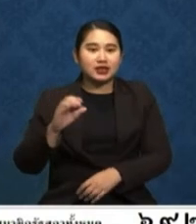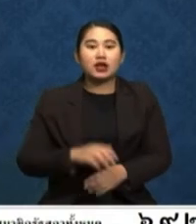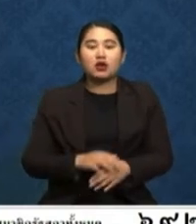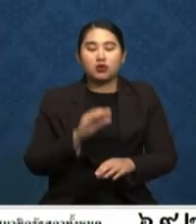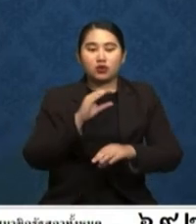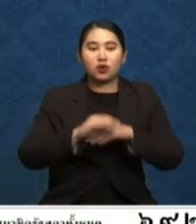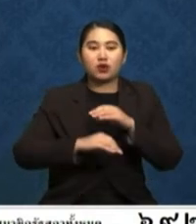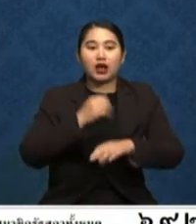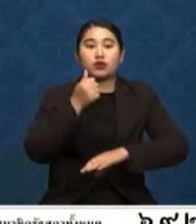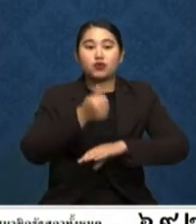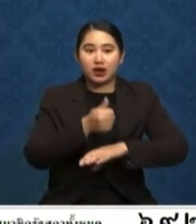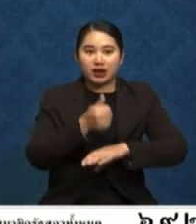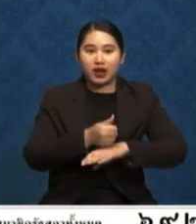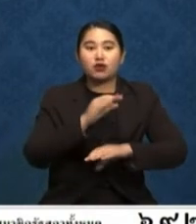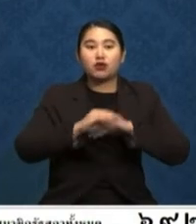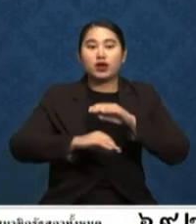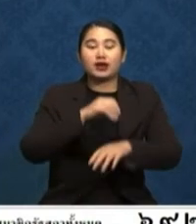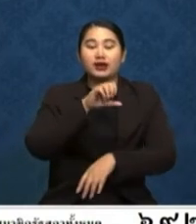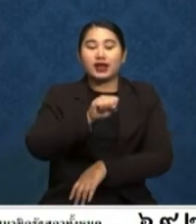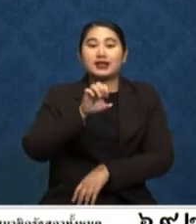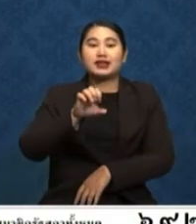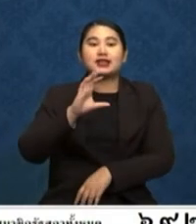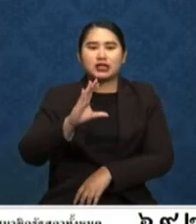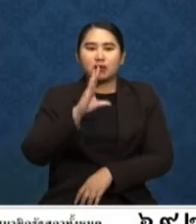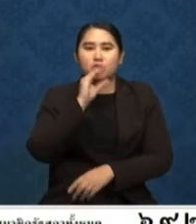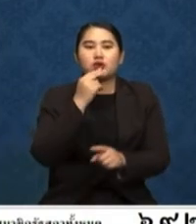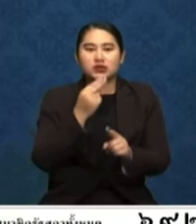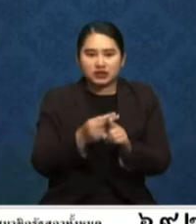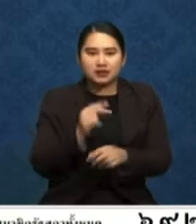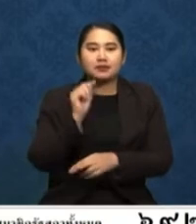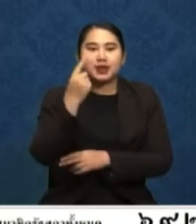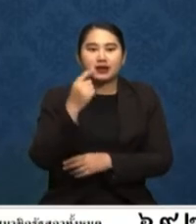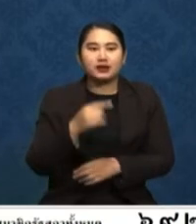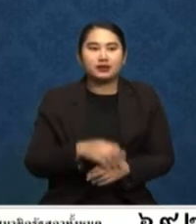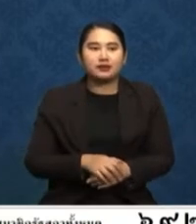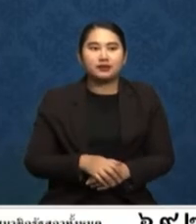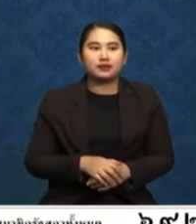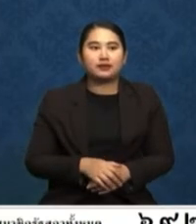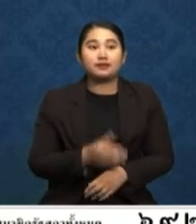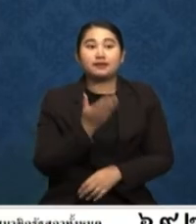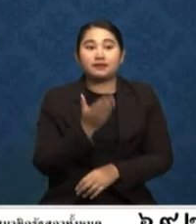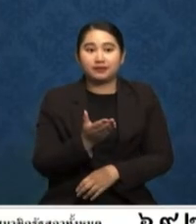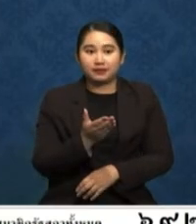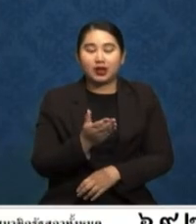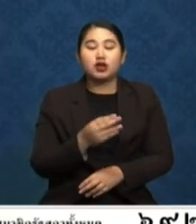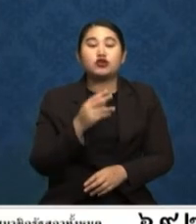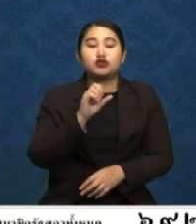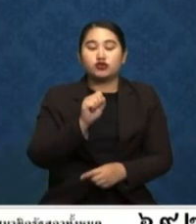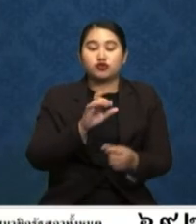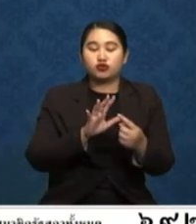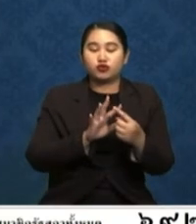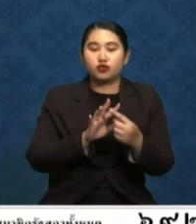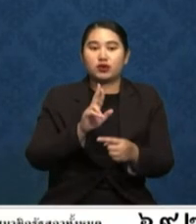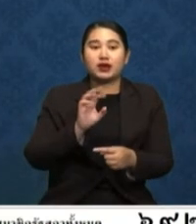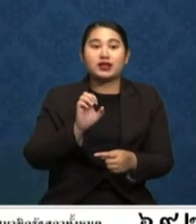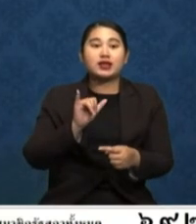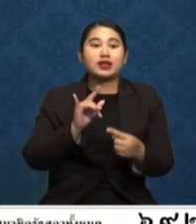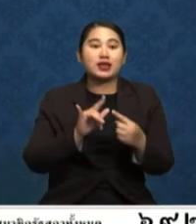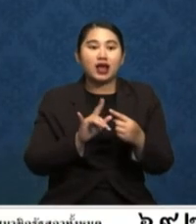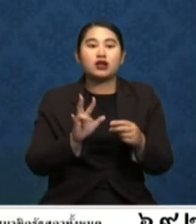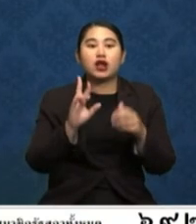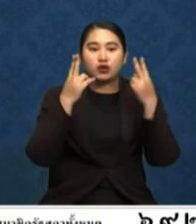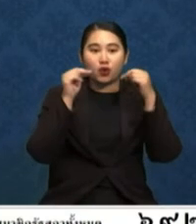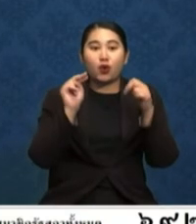หน้าโปรเจค SEขออภัยที่ต้องเอ่ยนามอีกครั้งท่านสุริยะจึงรุ่งเรืองกิจก็เป็นรอง